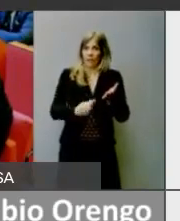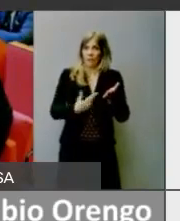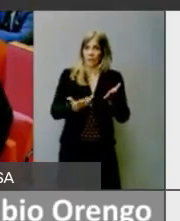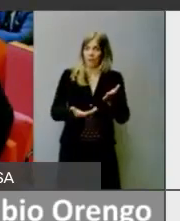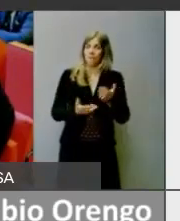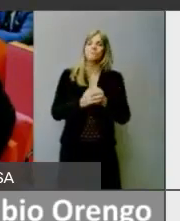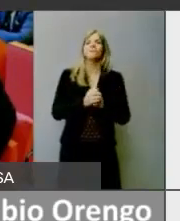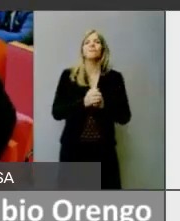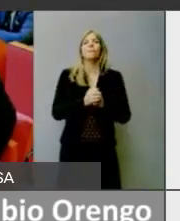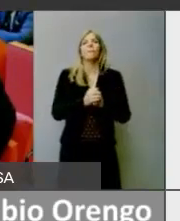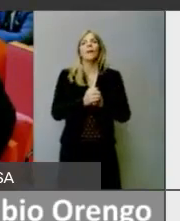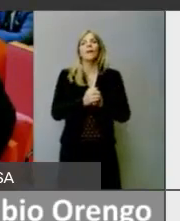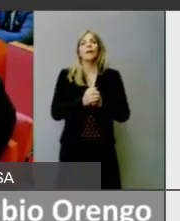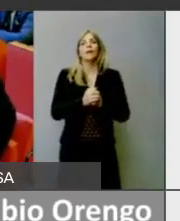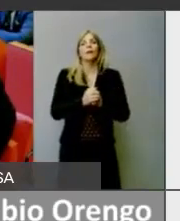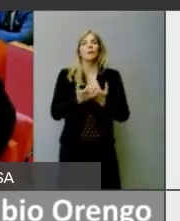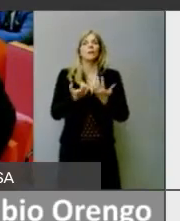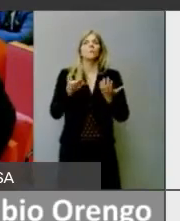rappresenta